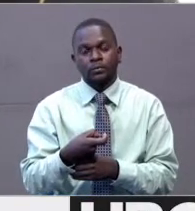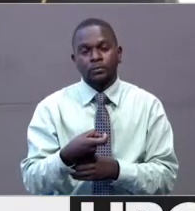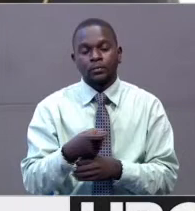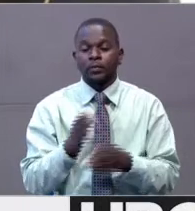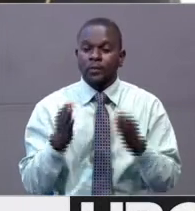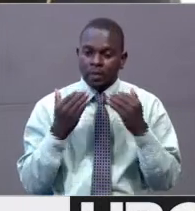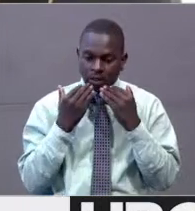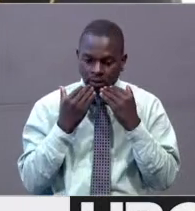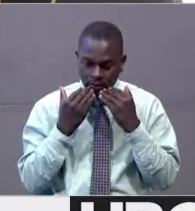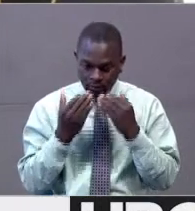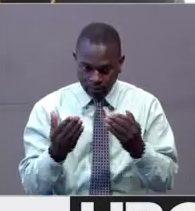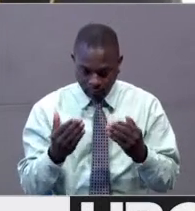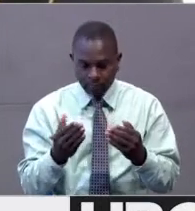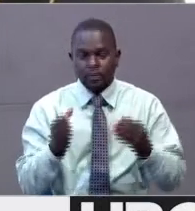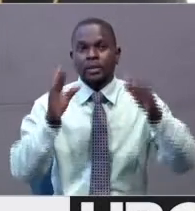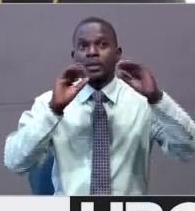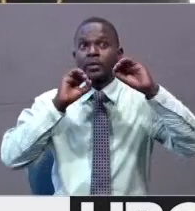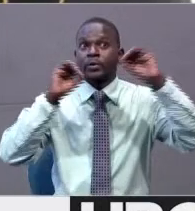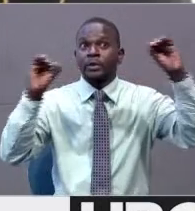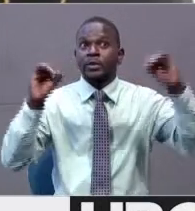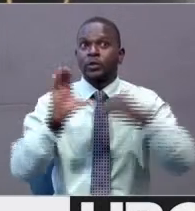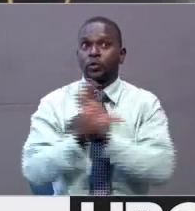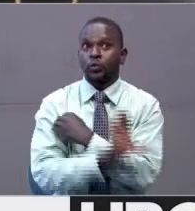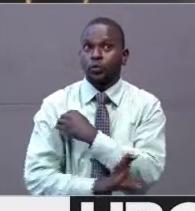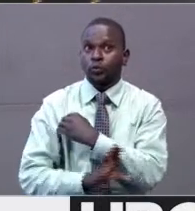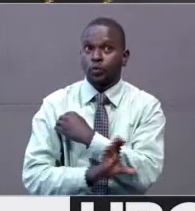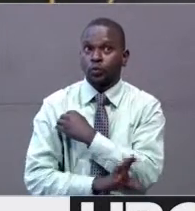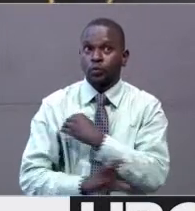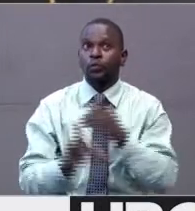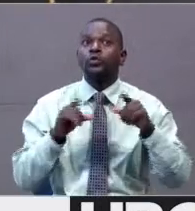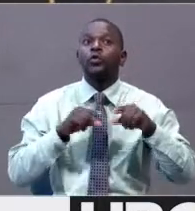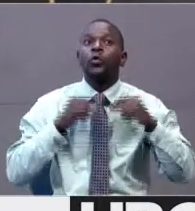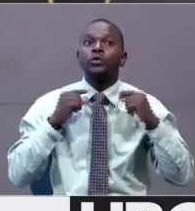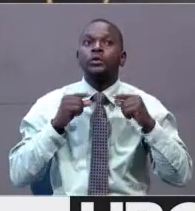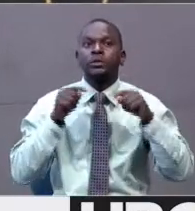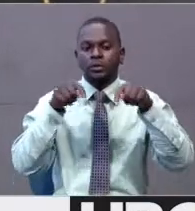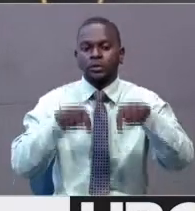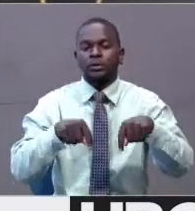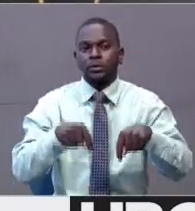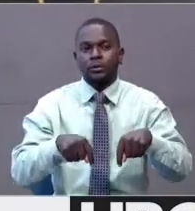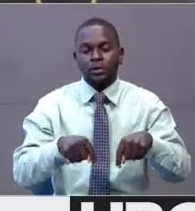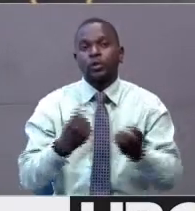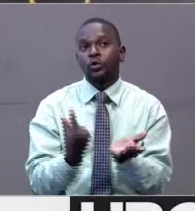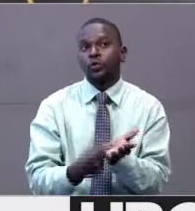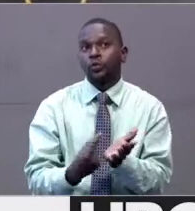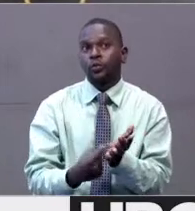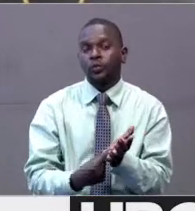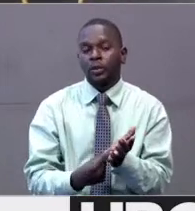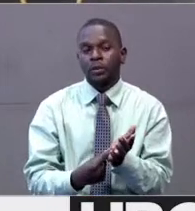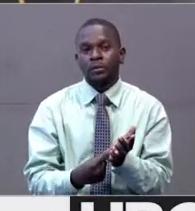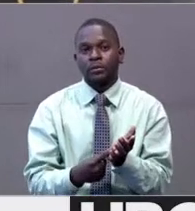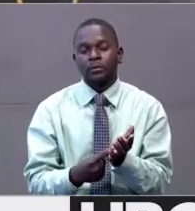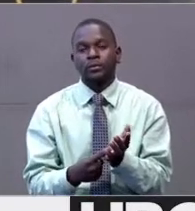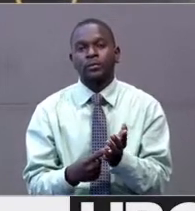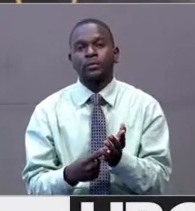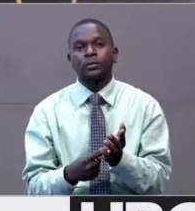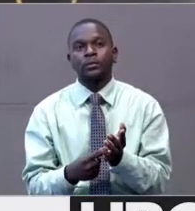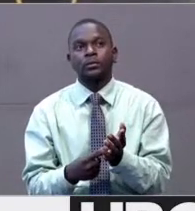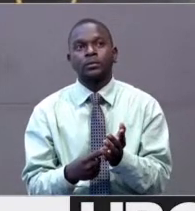He thanks also the president of the country who is hosting him. Γι' αυτό και από αγάπη σε αυτό τον τόπο που πρωτοήρθα